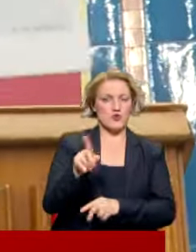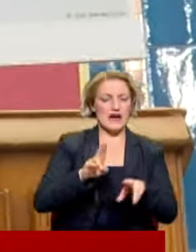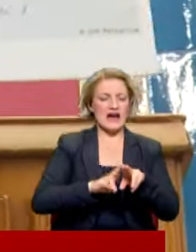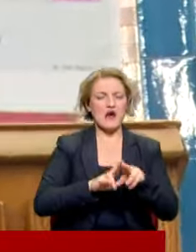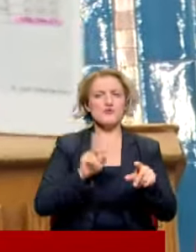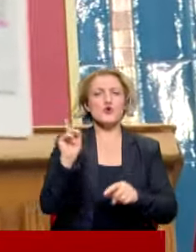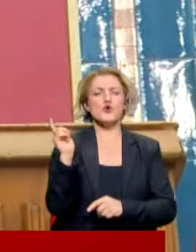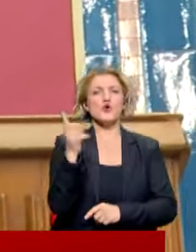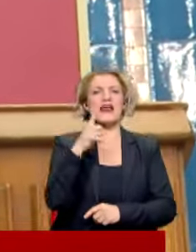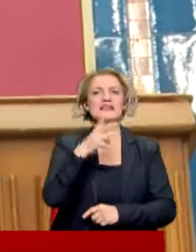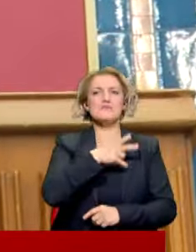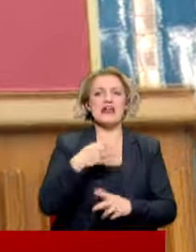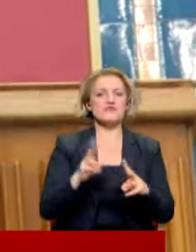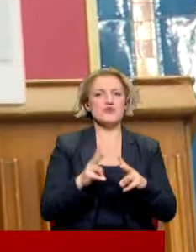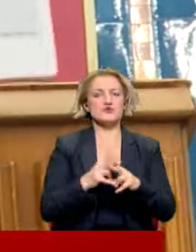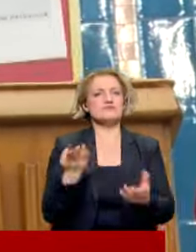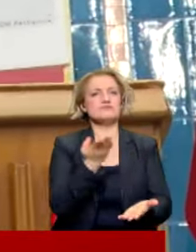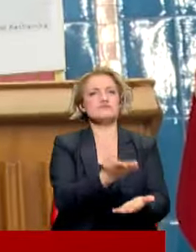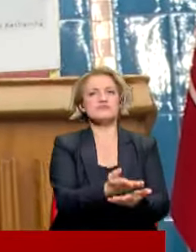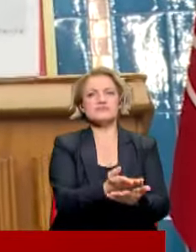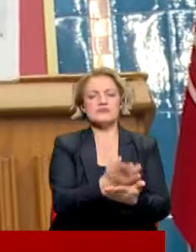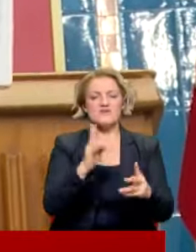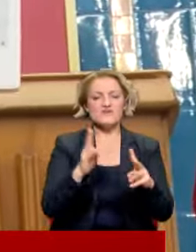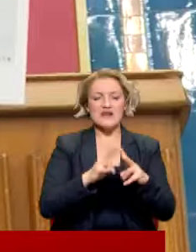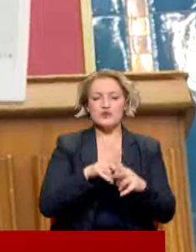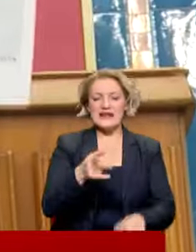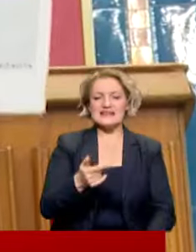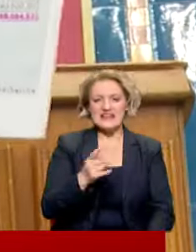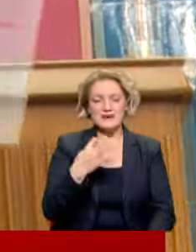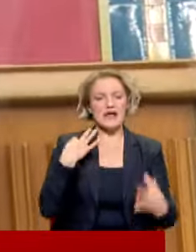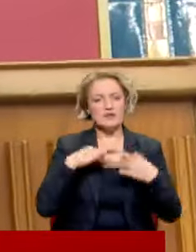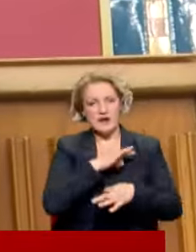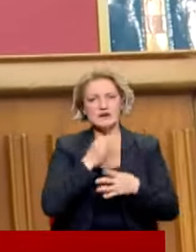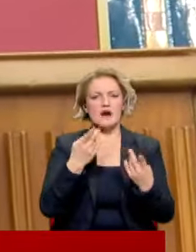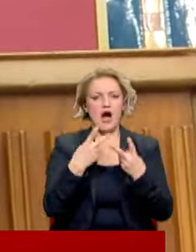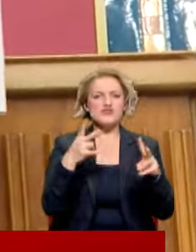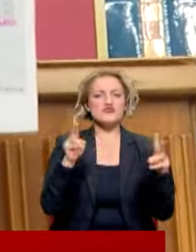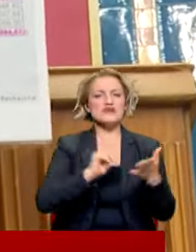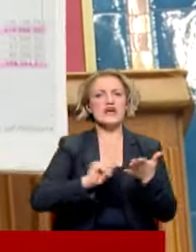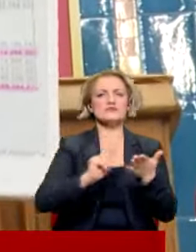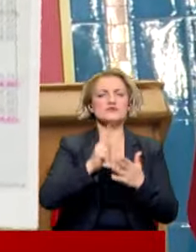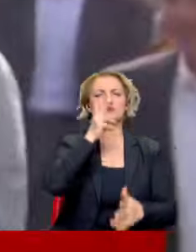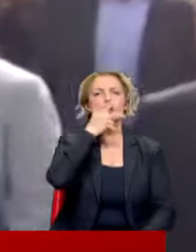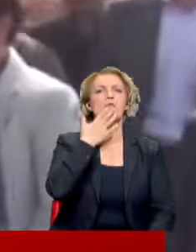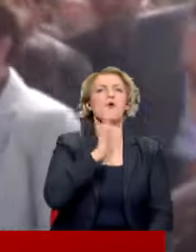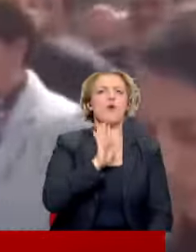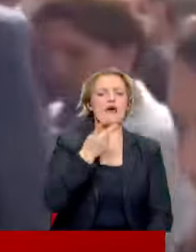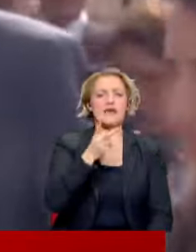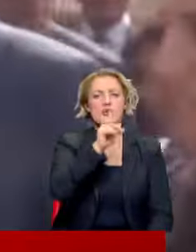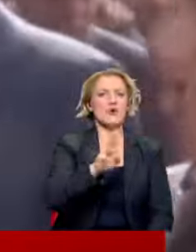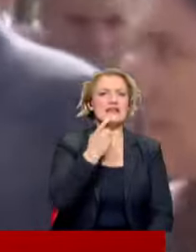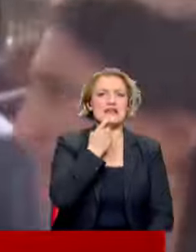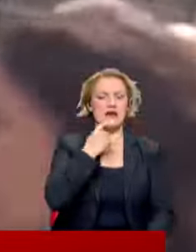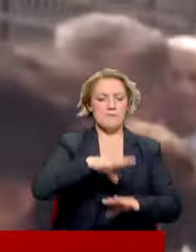kayyumun yönettiği belediyeye fatura kesiyor. Fatura, tesbih ve takı faturaları. Açıkça yazmış, utanmak yok. 2017